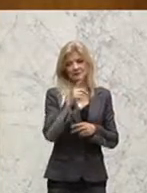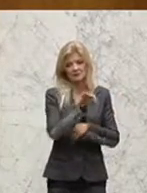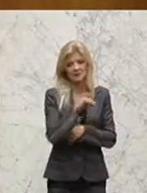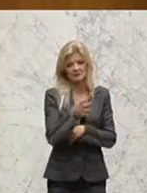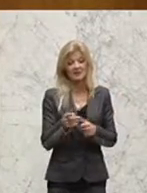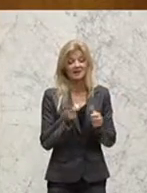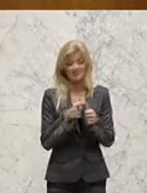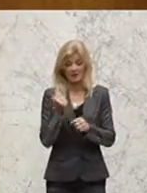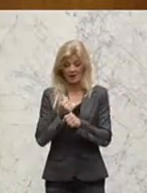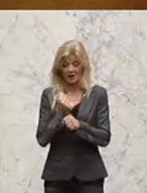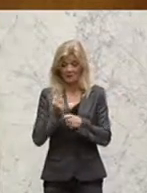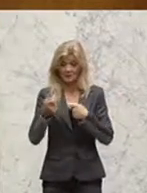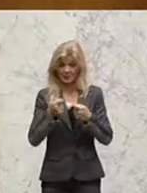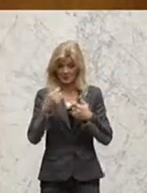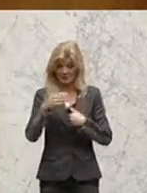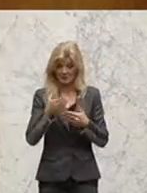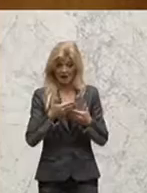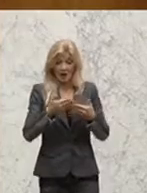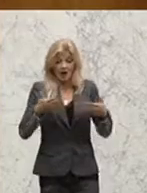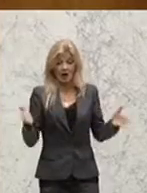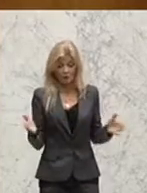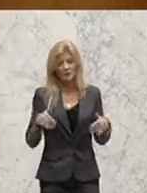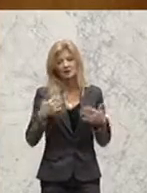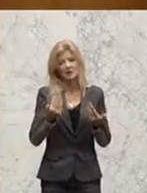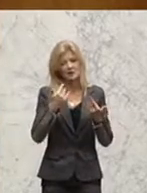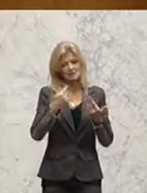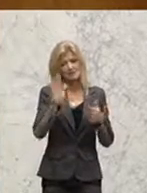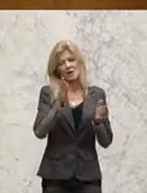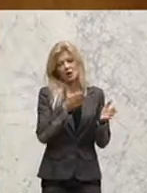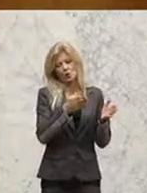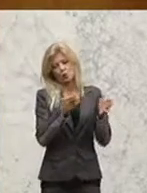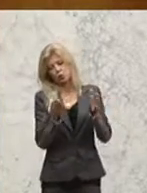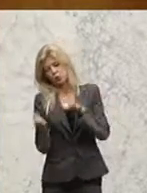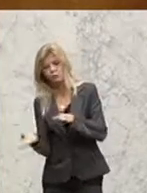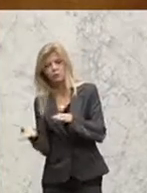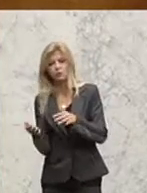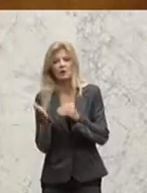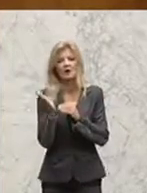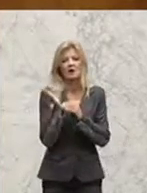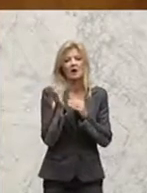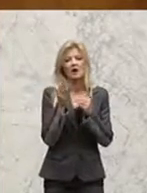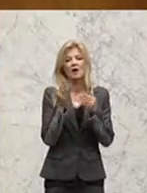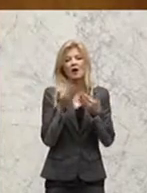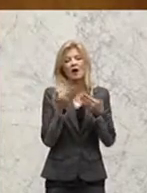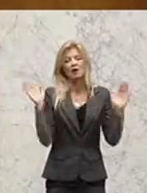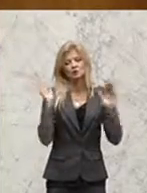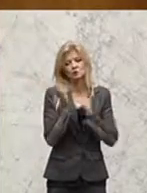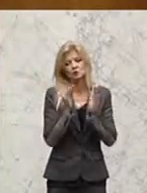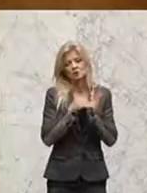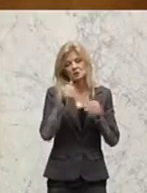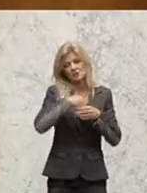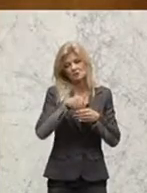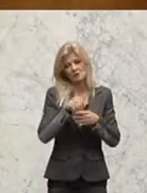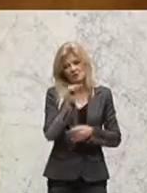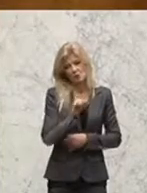des Arbeitsmarktes würde es hier noch mehr zu einer Schieflage des Asylsystems in ganz Europa kommen. Das heißt, diese